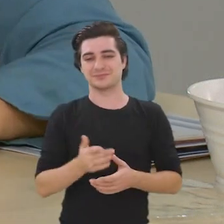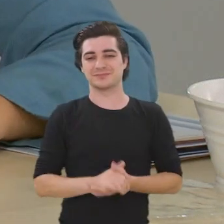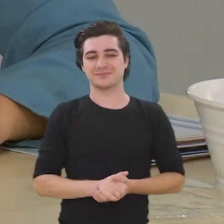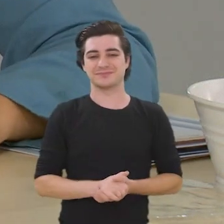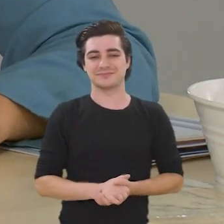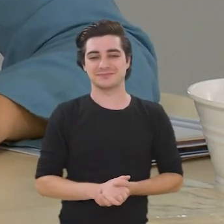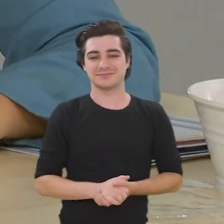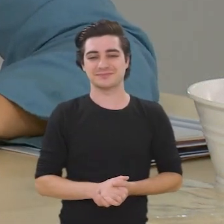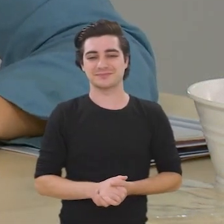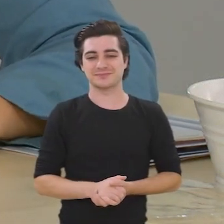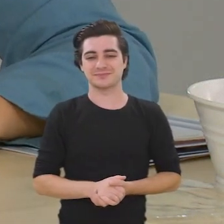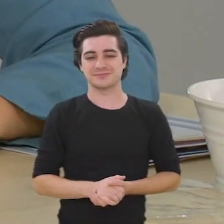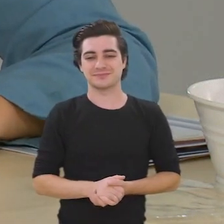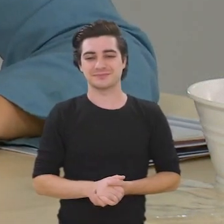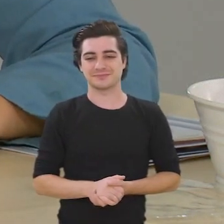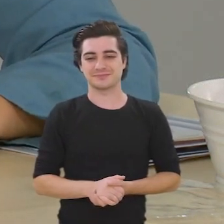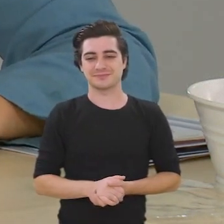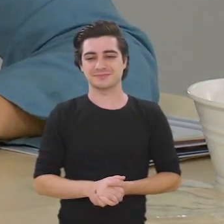Nurbanu.